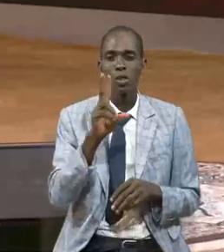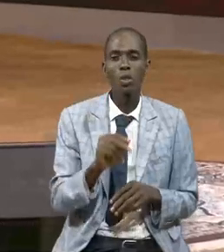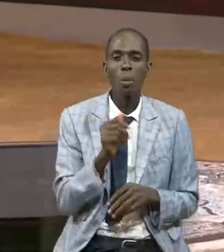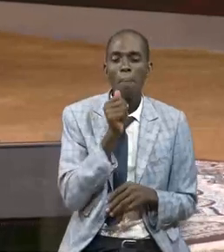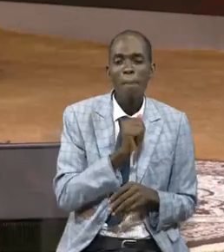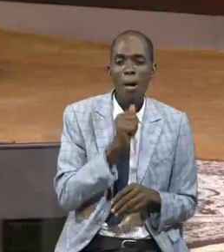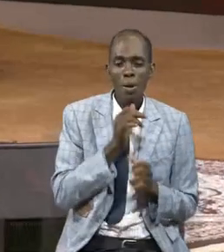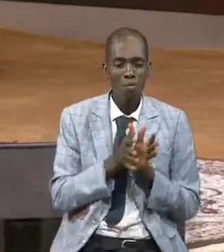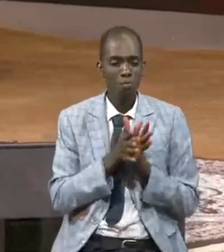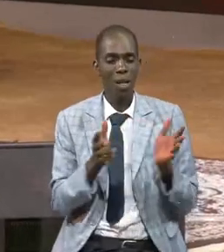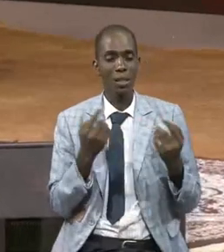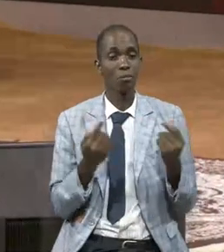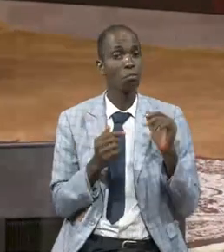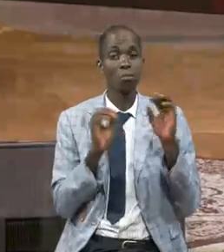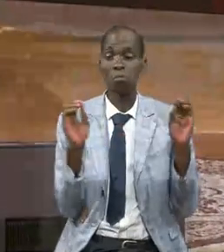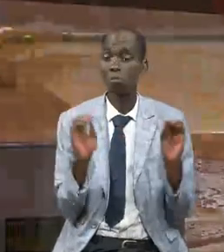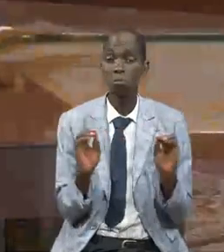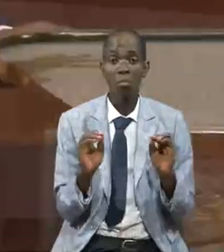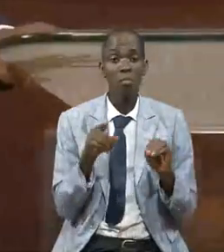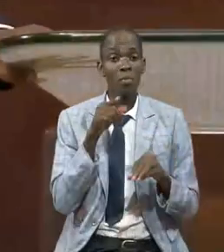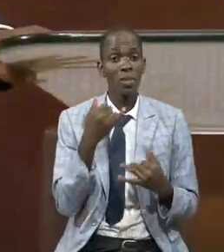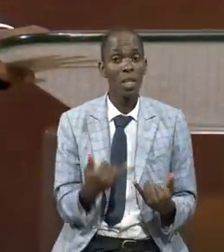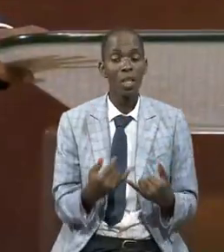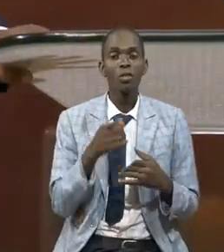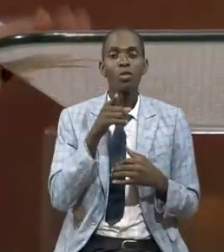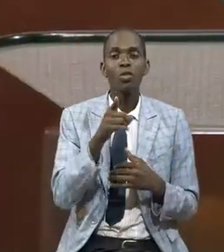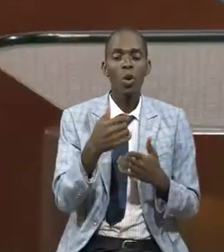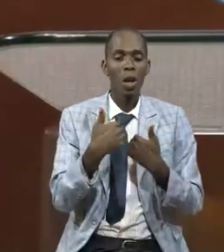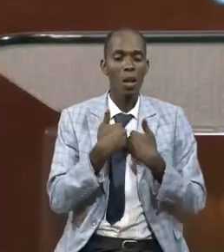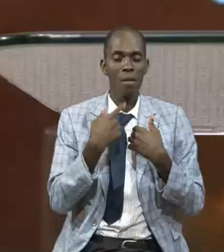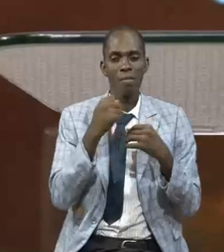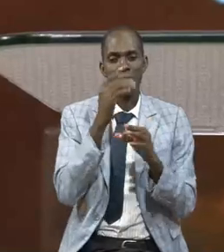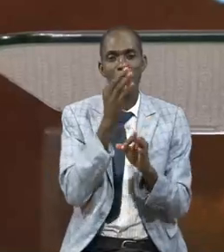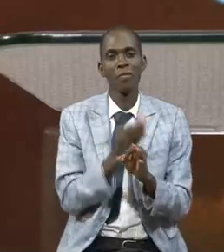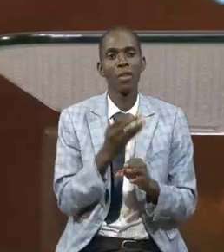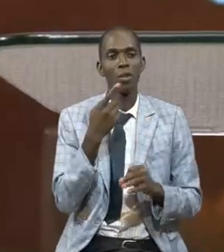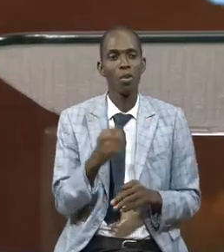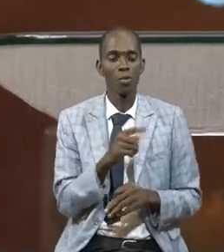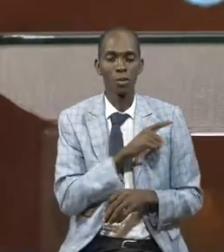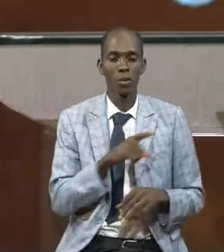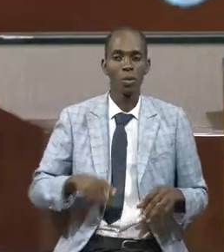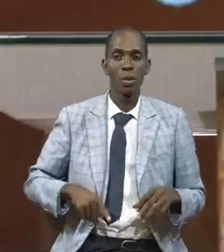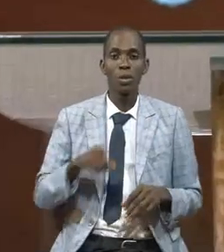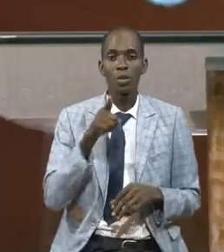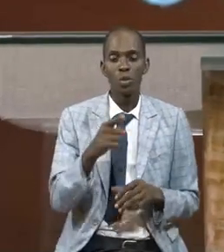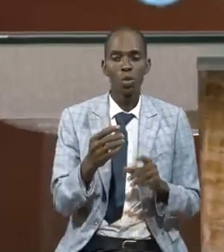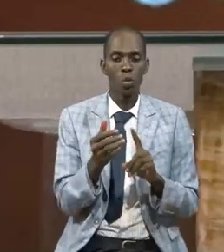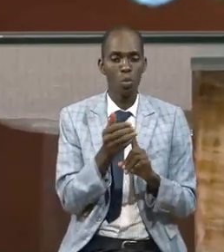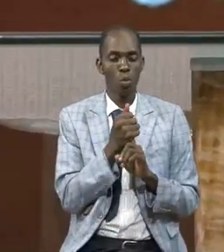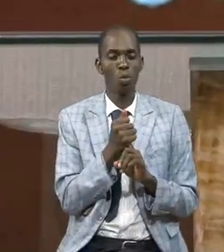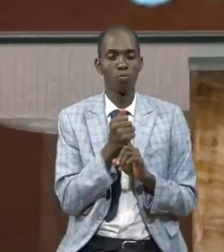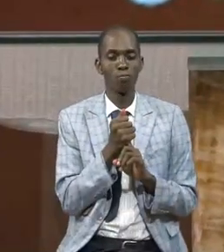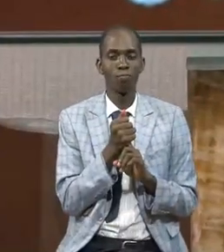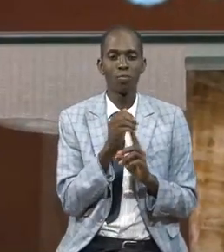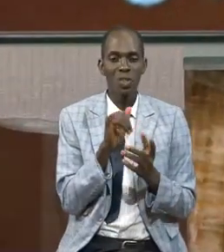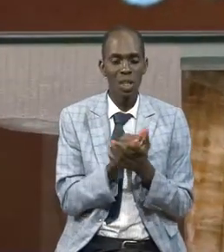désobéissance, pas de péché public ou secret. Maintenant, vous avez la foi du Seigneur et